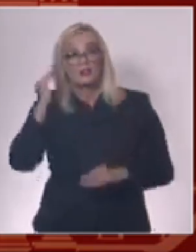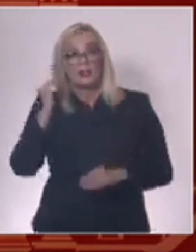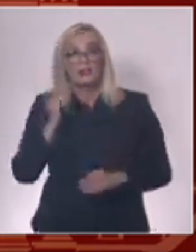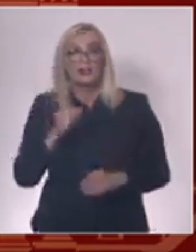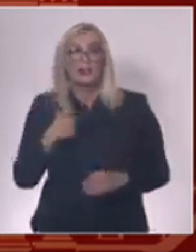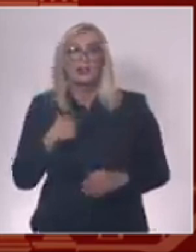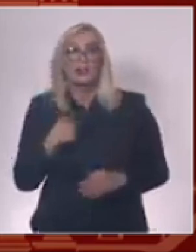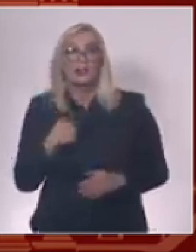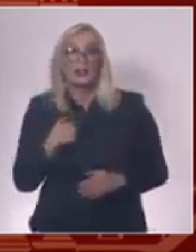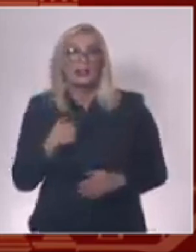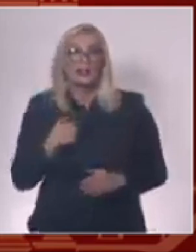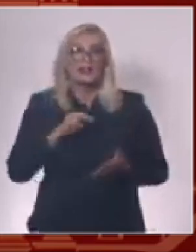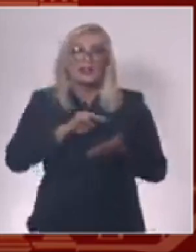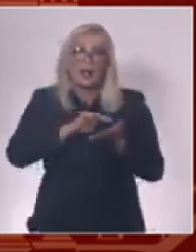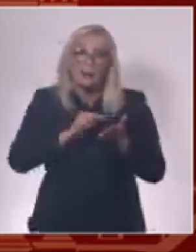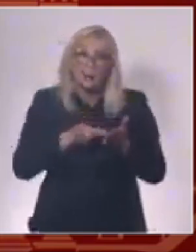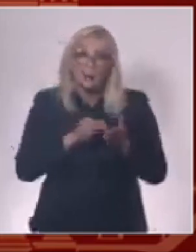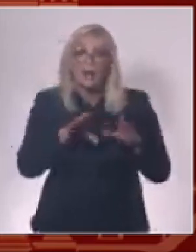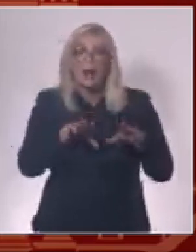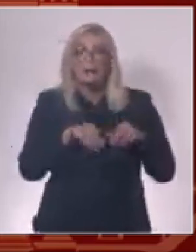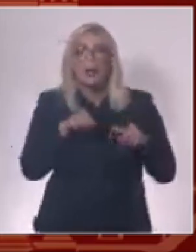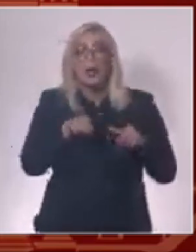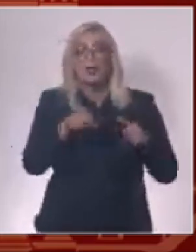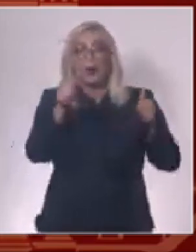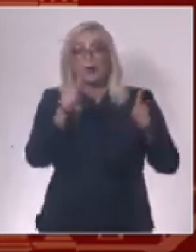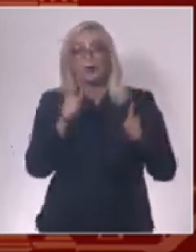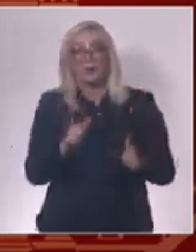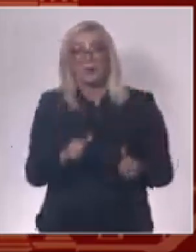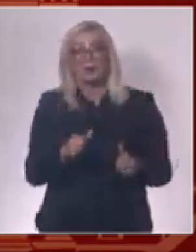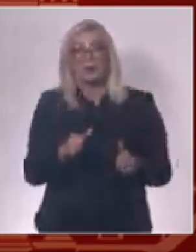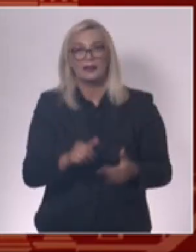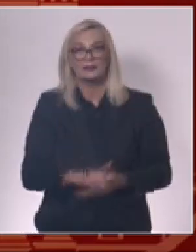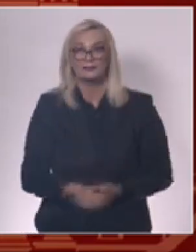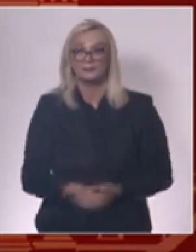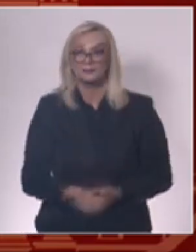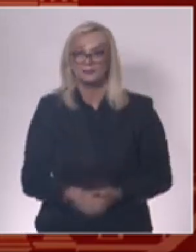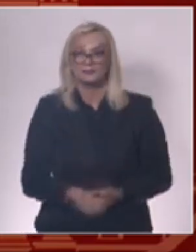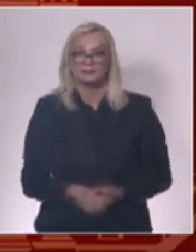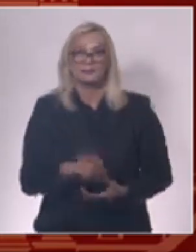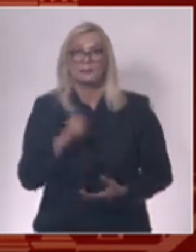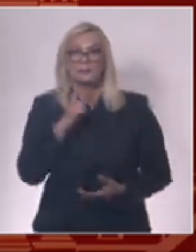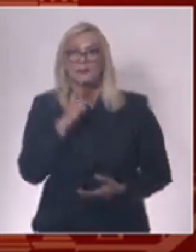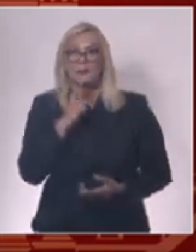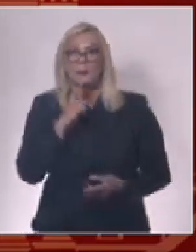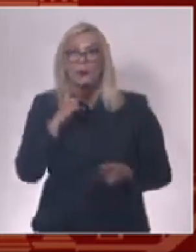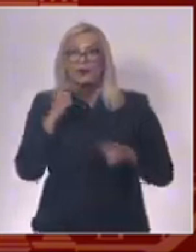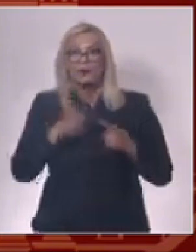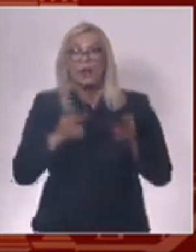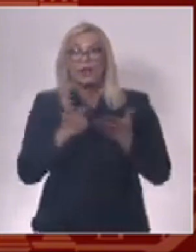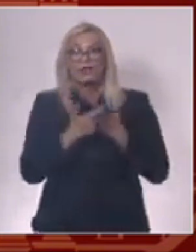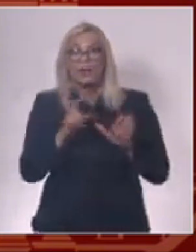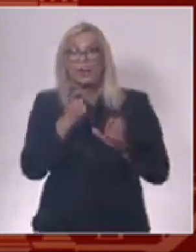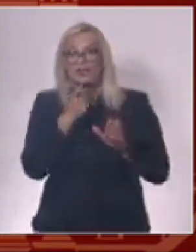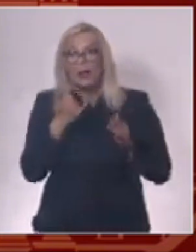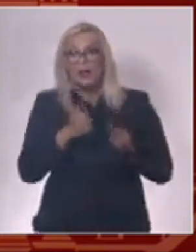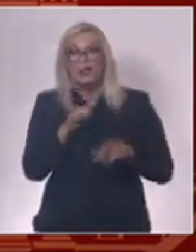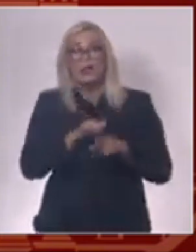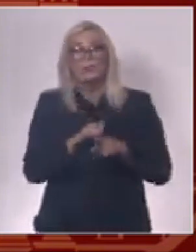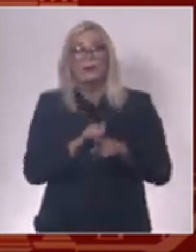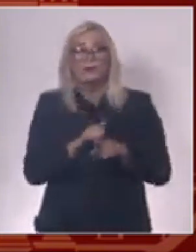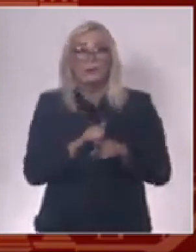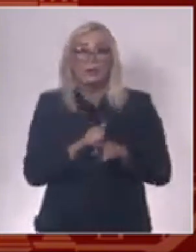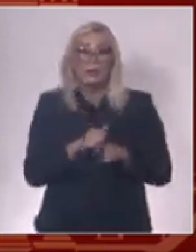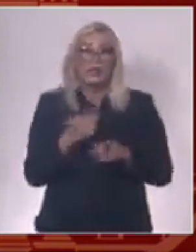би подпишал прифаќање на оваа тендерска документација, која што истекува на 17. септември овој месец, и затоа кажав